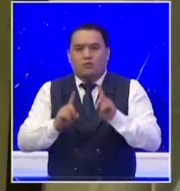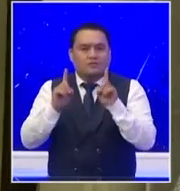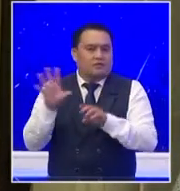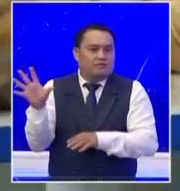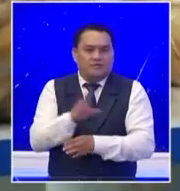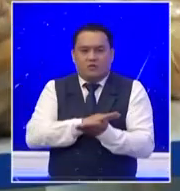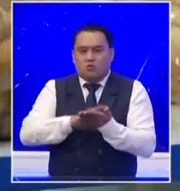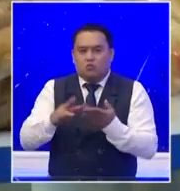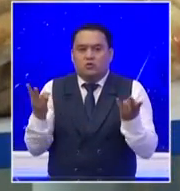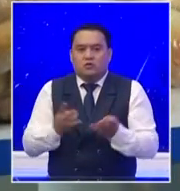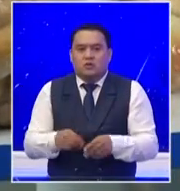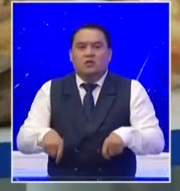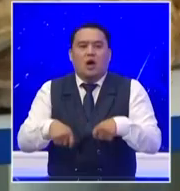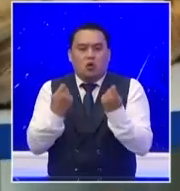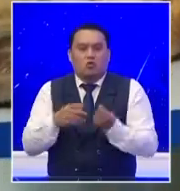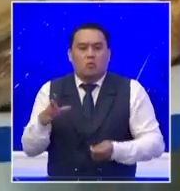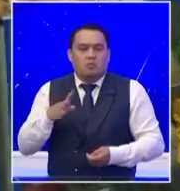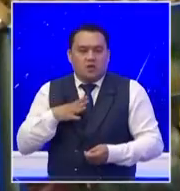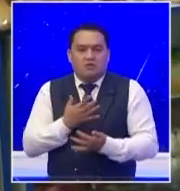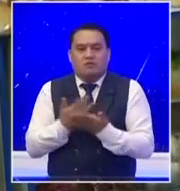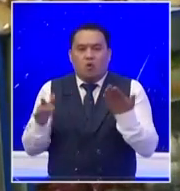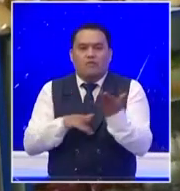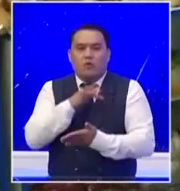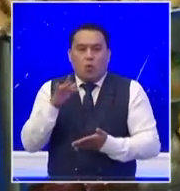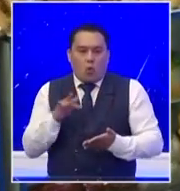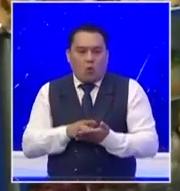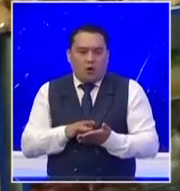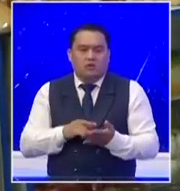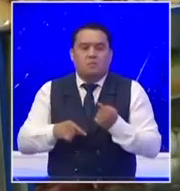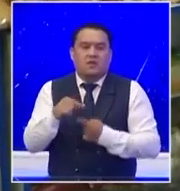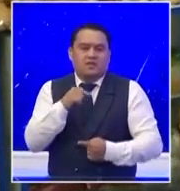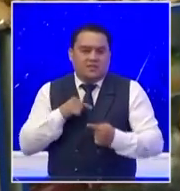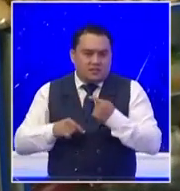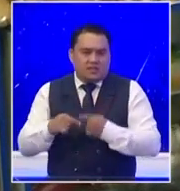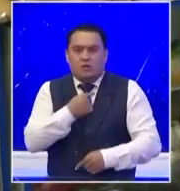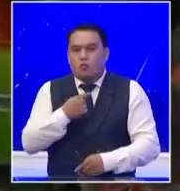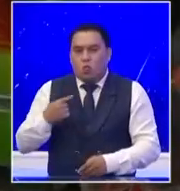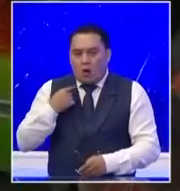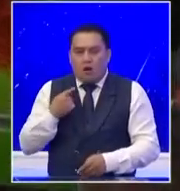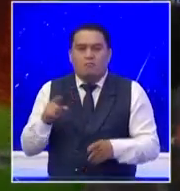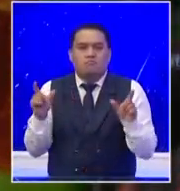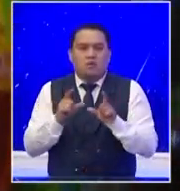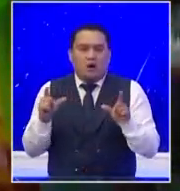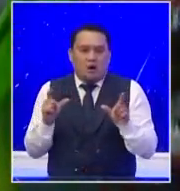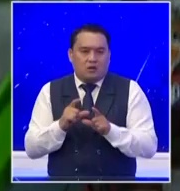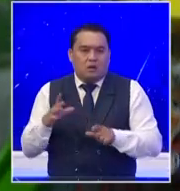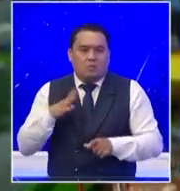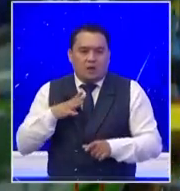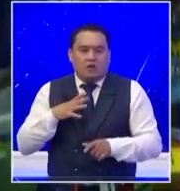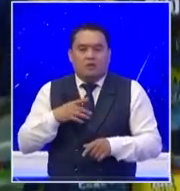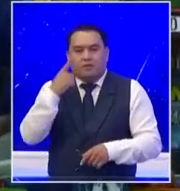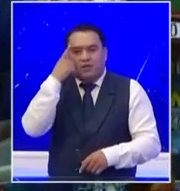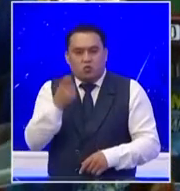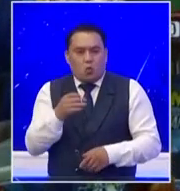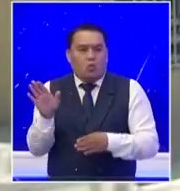средствами. Подобные нарушения выявлены и в ряде других объектов малого и среднего бизнеса. Так, владельцу магазина «Айнур» вынесли предписание